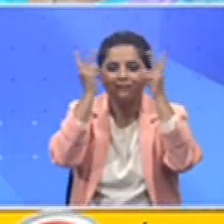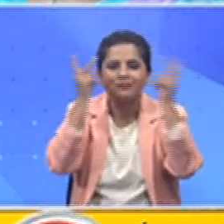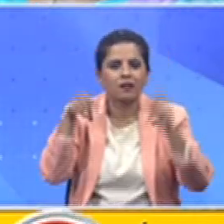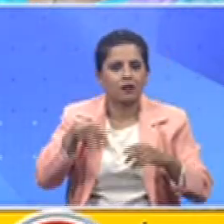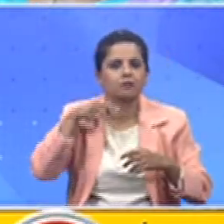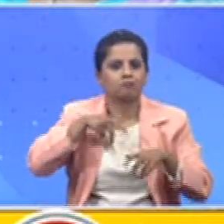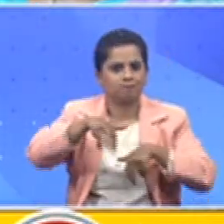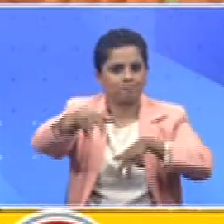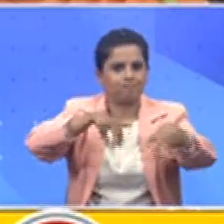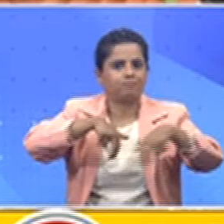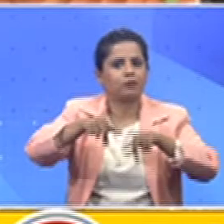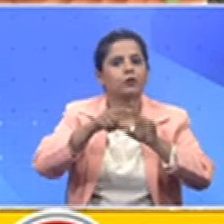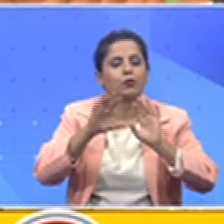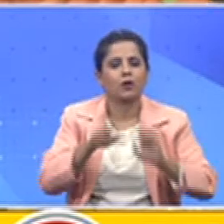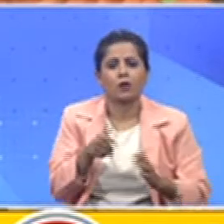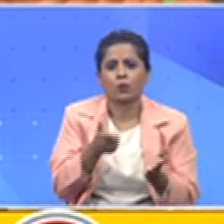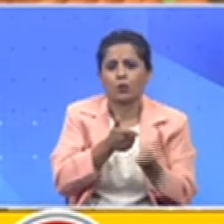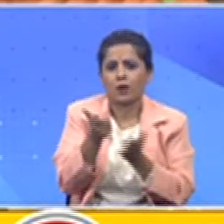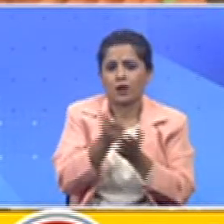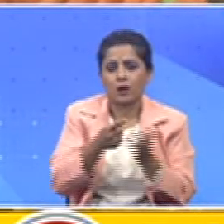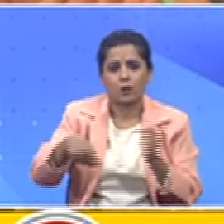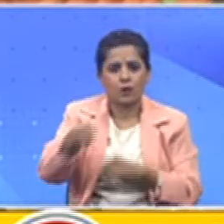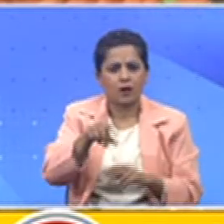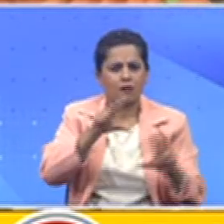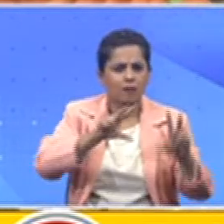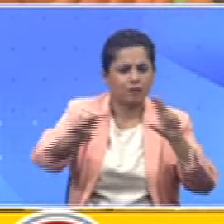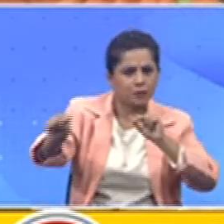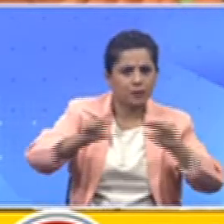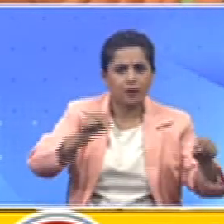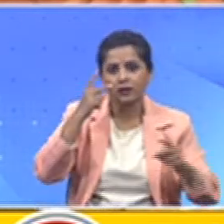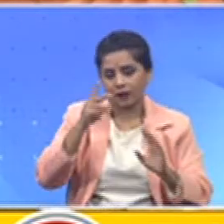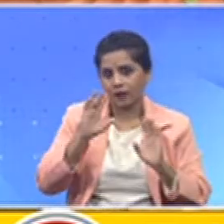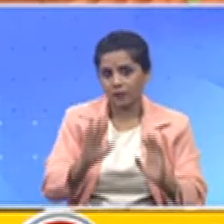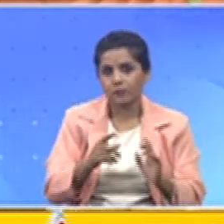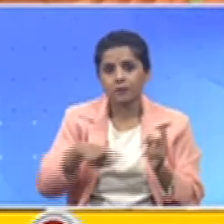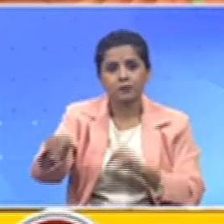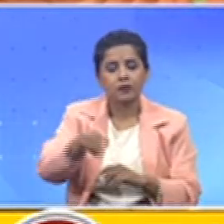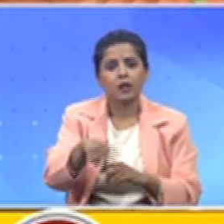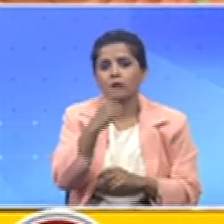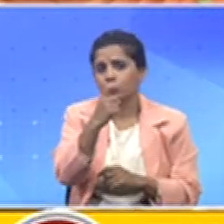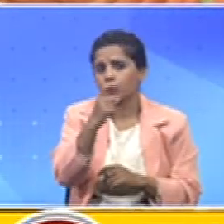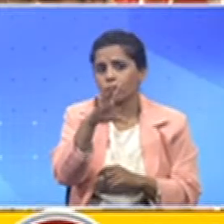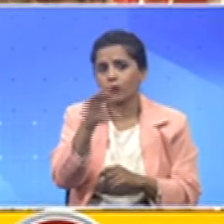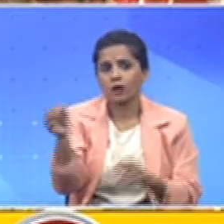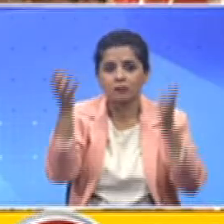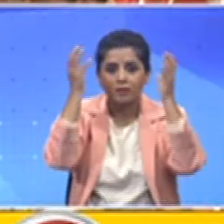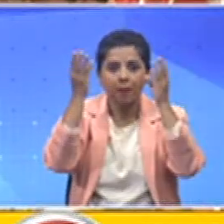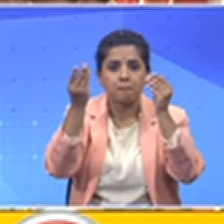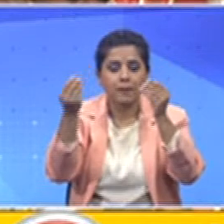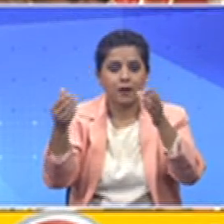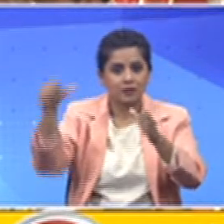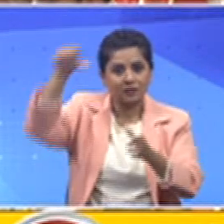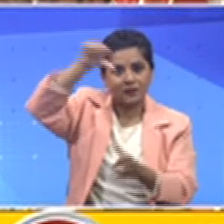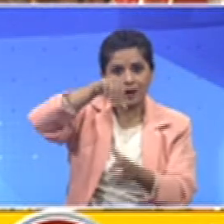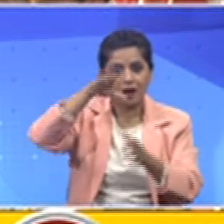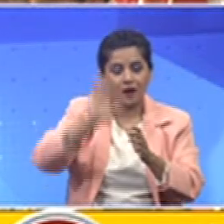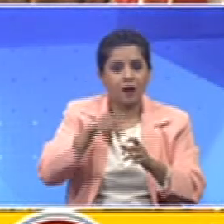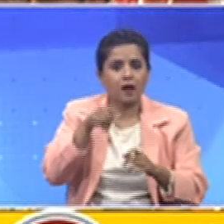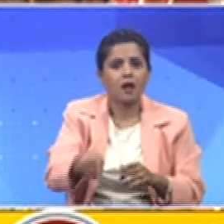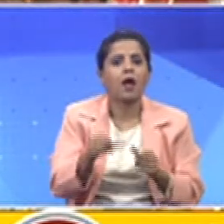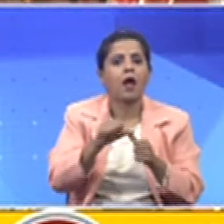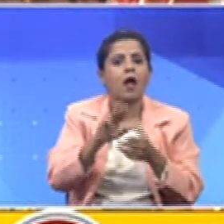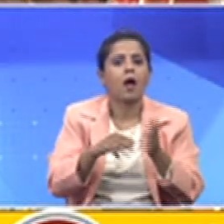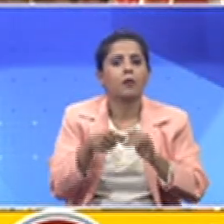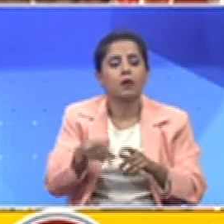जाएगी। देश के गांव-गांव से, कोने-कोने से 7500 कलशों में मिट्टी लेकर ये अमृत